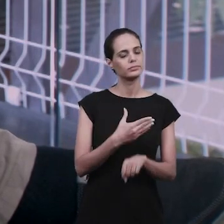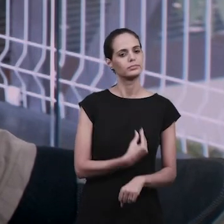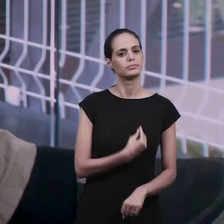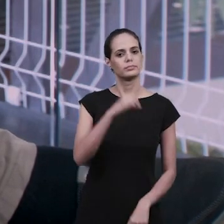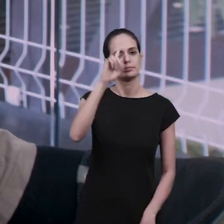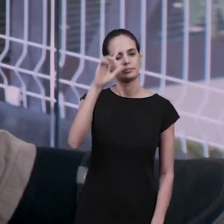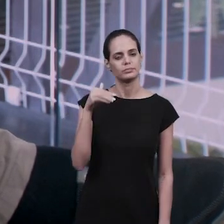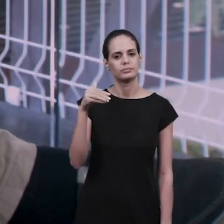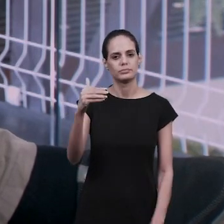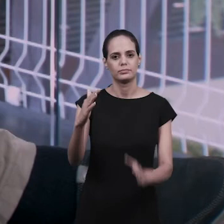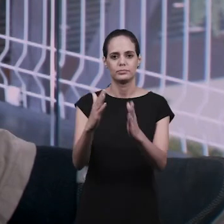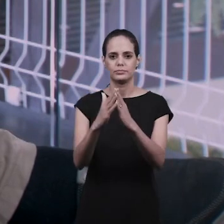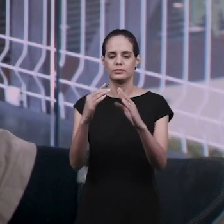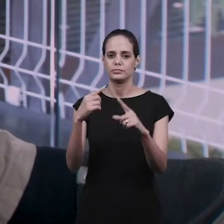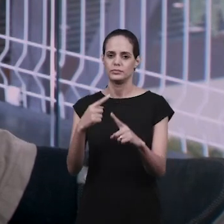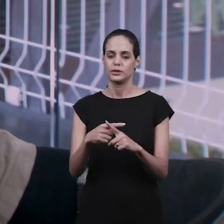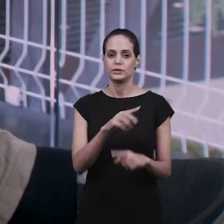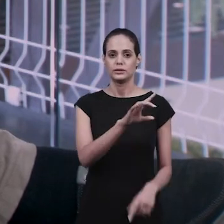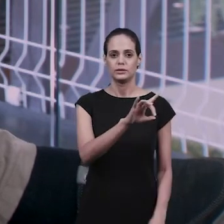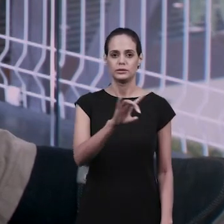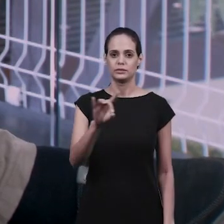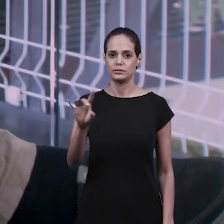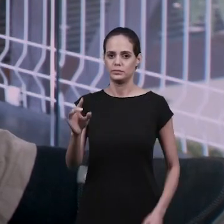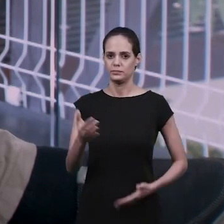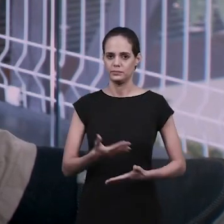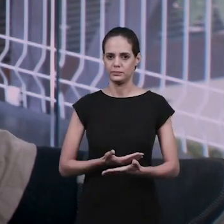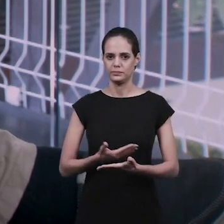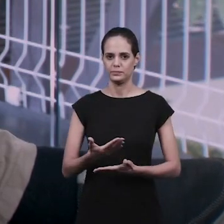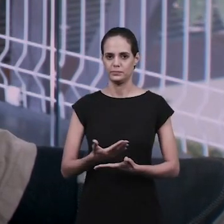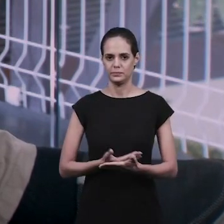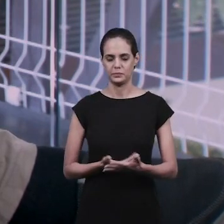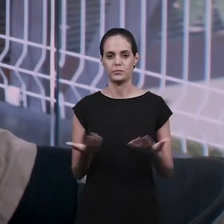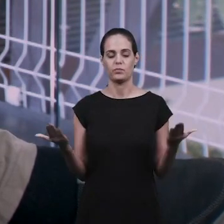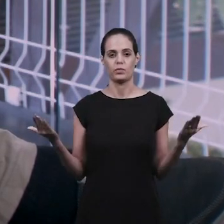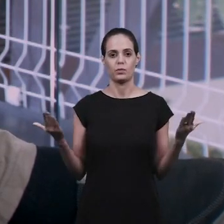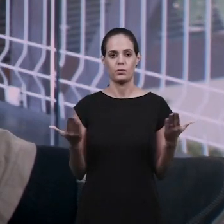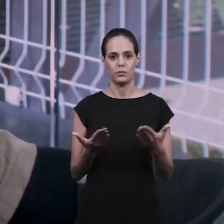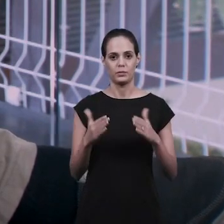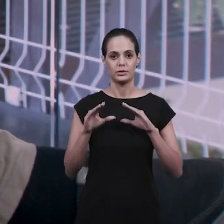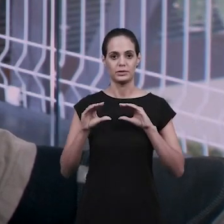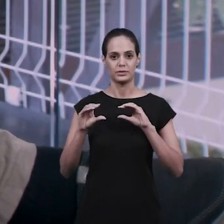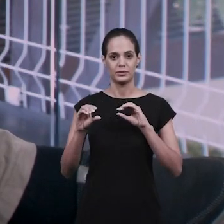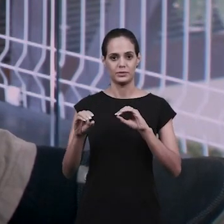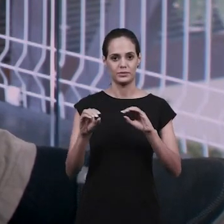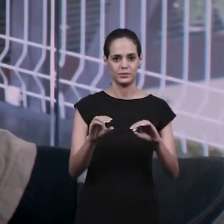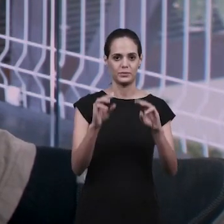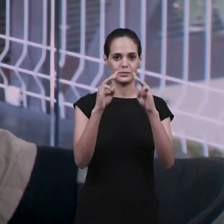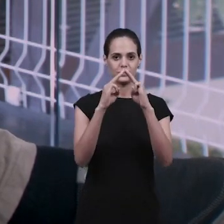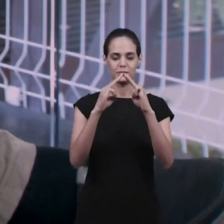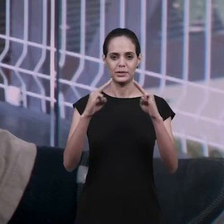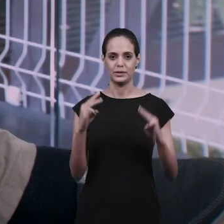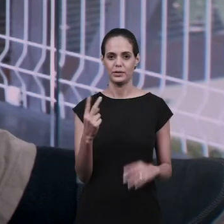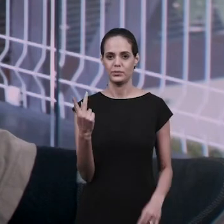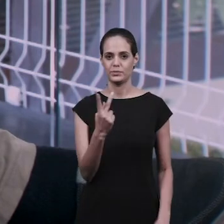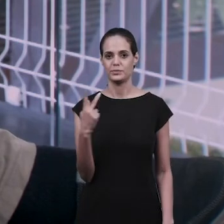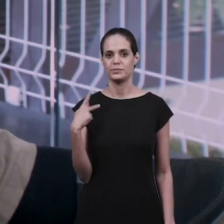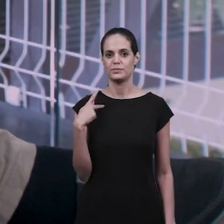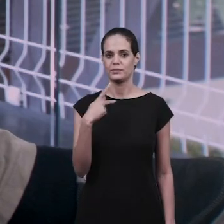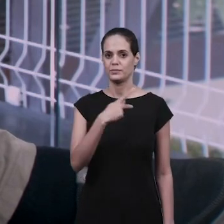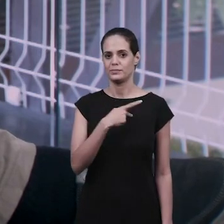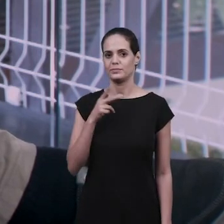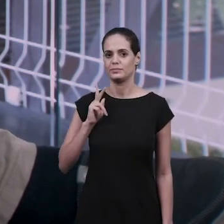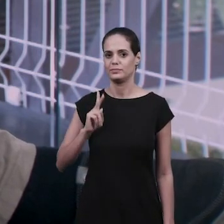et son application dans la vie de l'Église et de chacun de nous. Aujourd'hui, dans le volet Leçons du Manaïm, les pasteurs Daniel Moreira et Sergio Souza vont